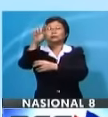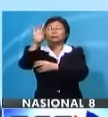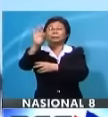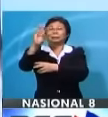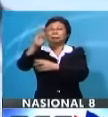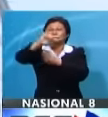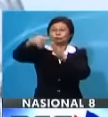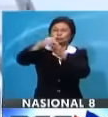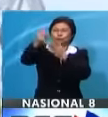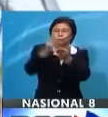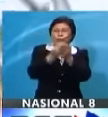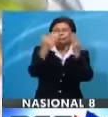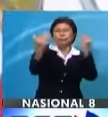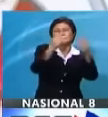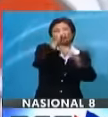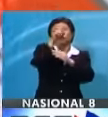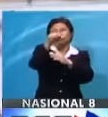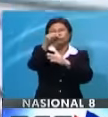RM689.96 juta berbanding